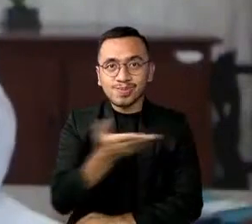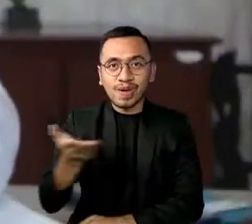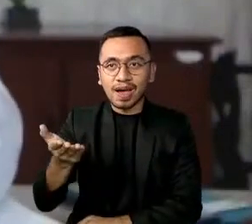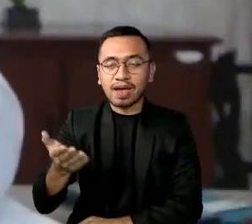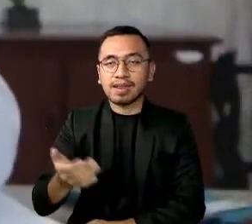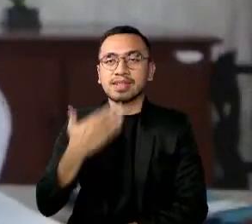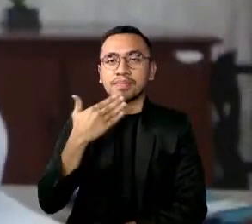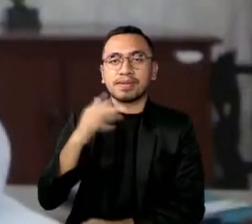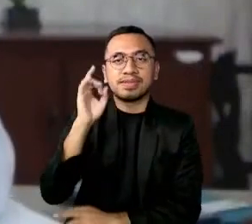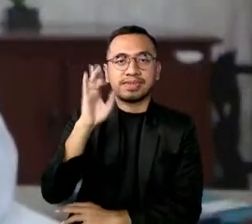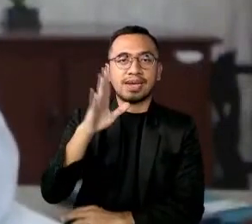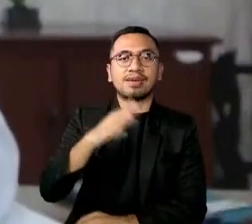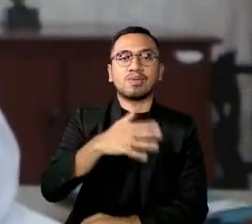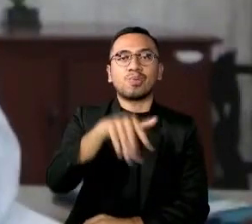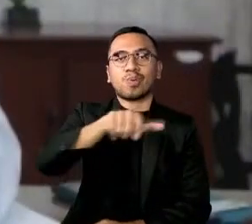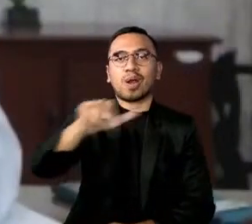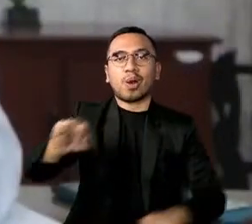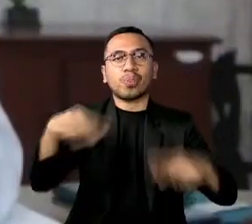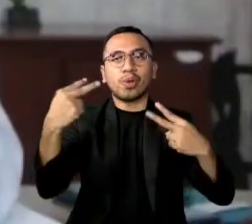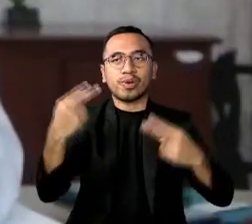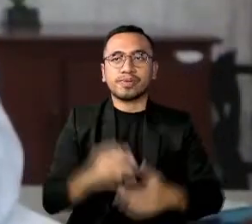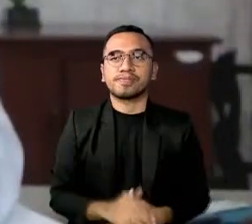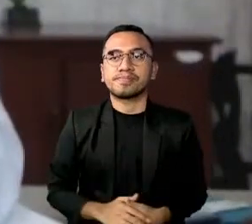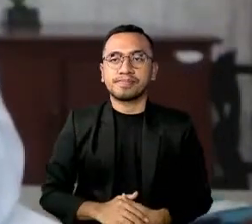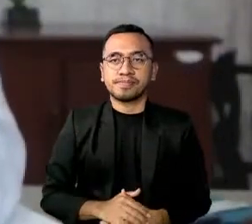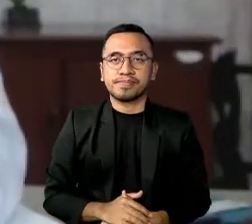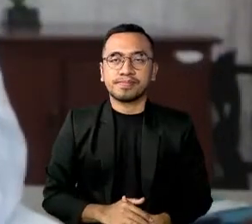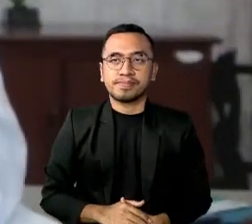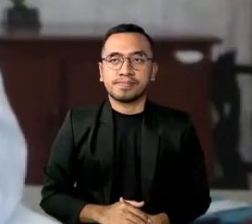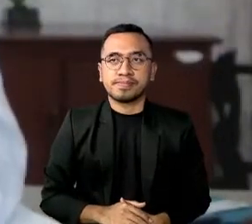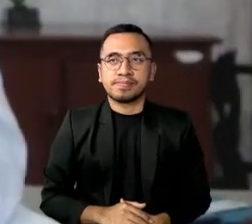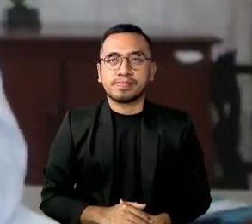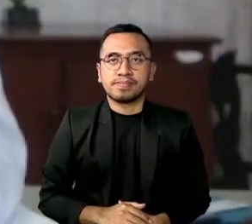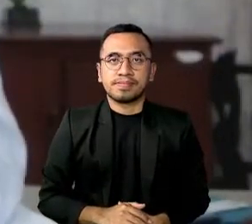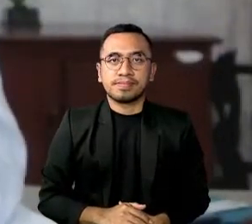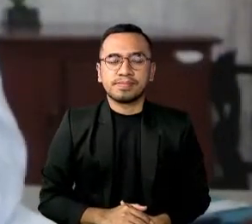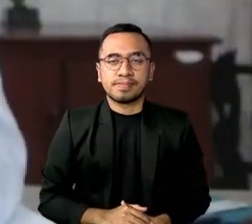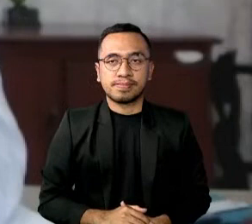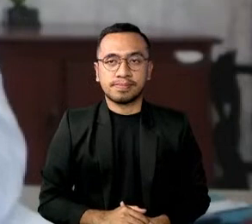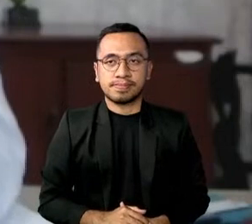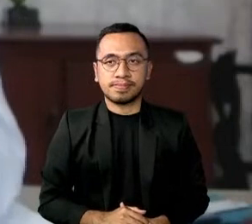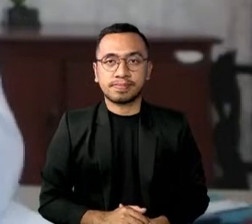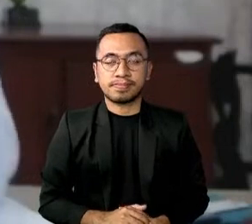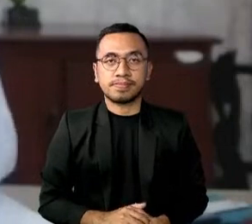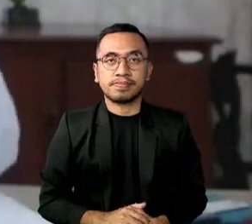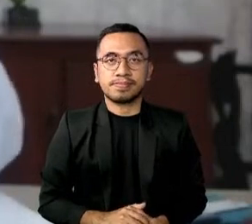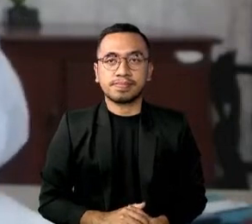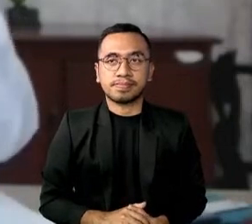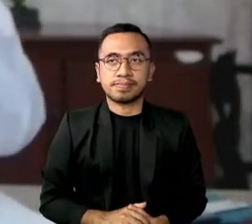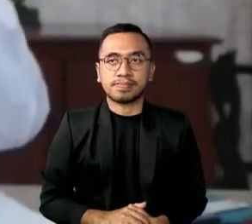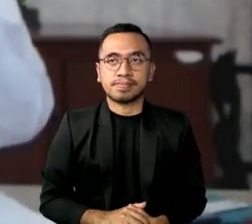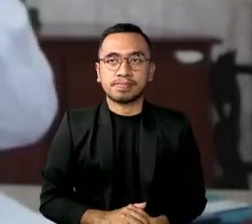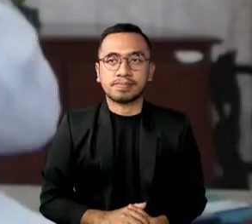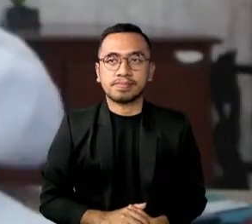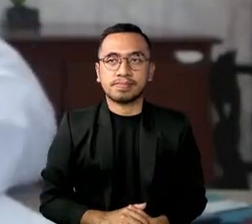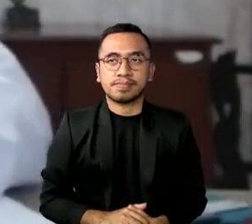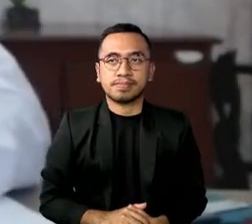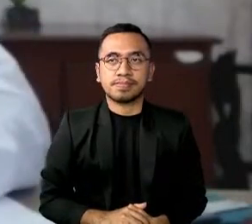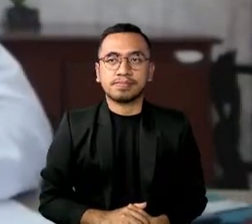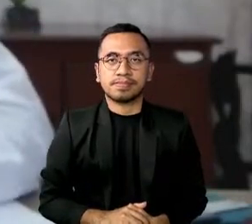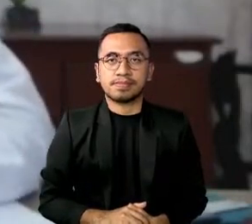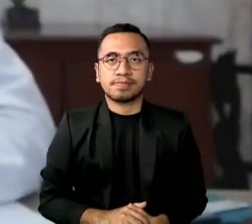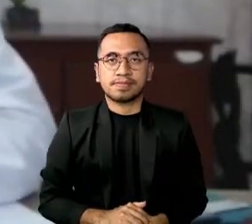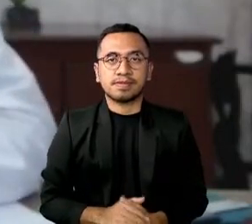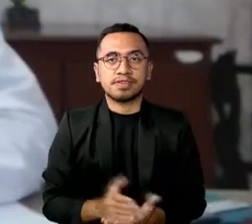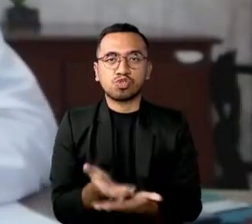siang para peserta acara pada siang hari ini jadi perlu saya sampaikan bahwa perkembangan kasus konflik